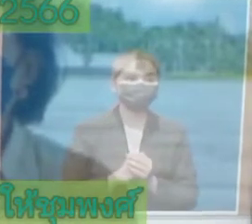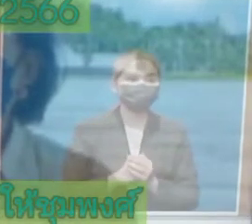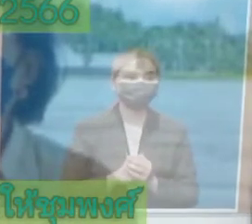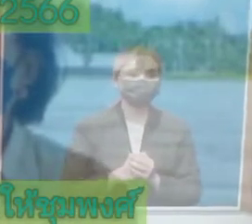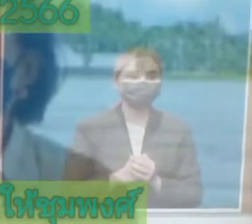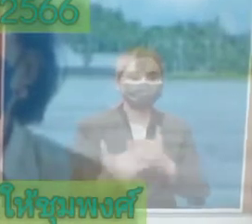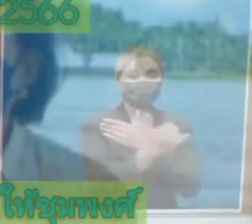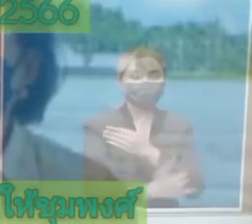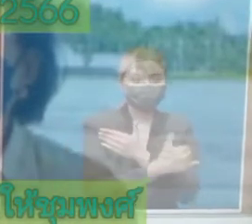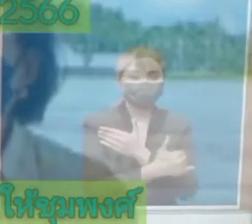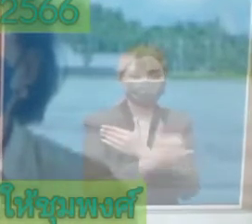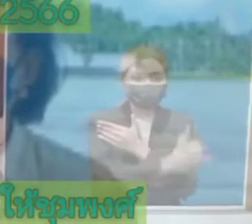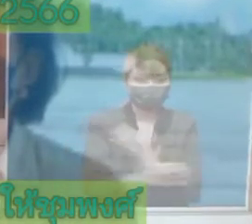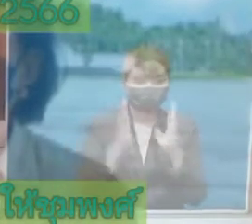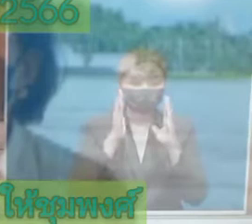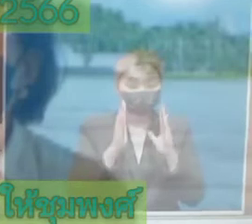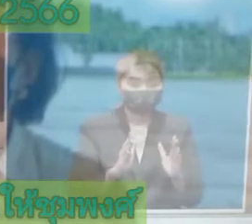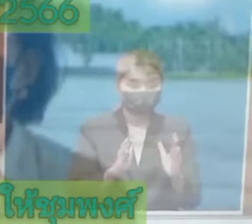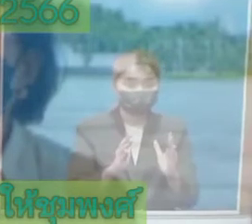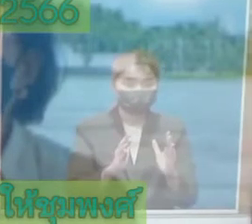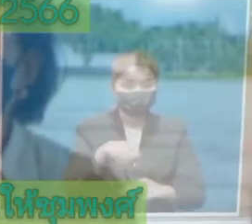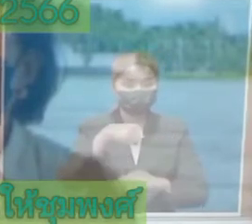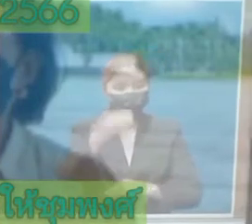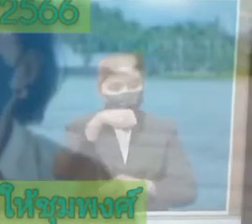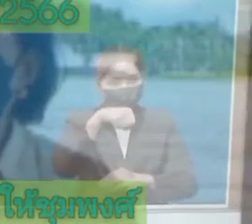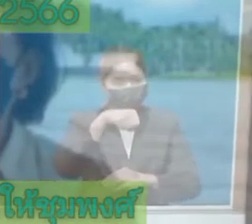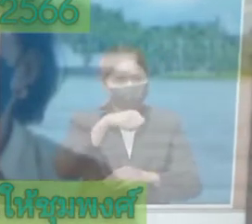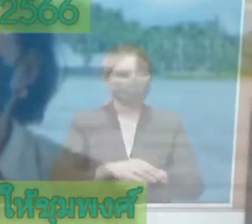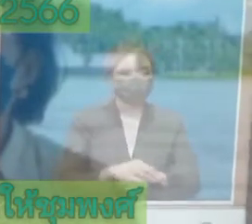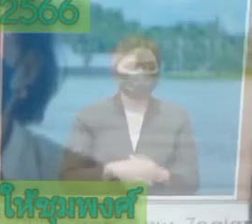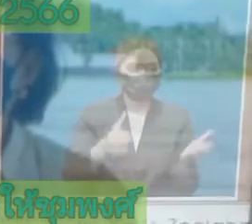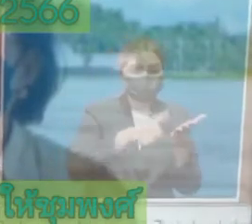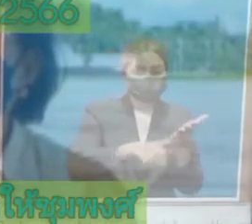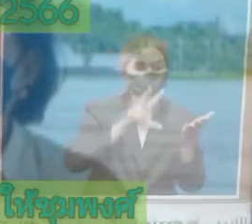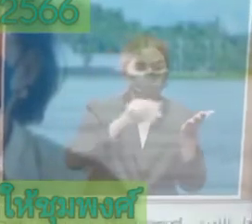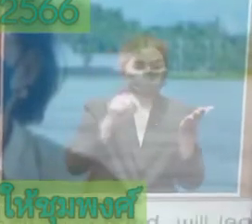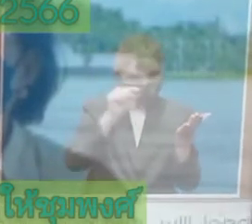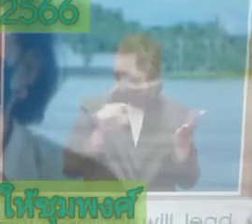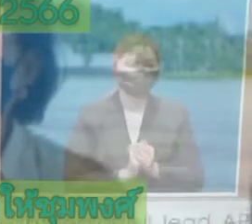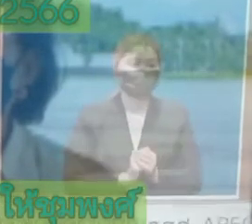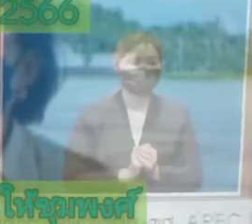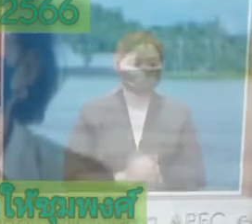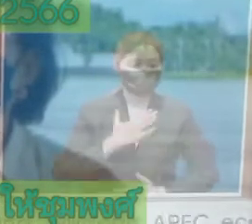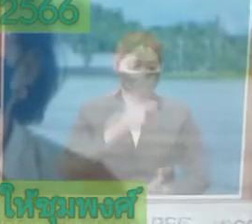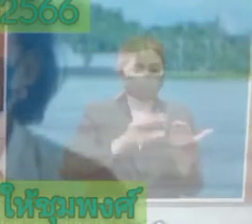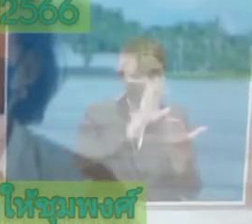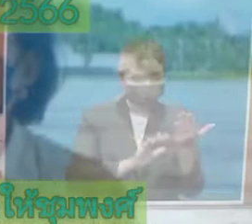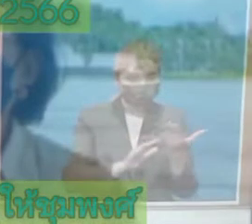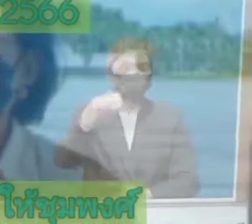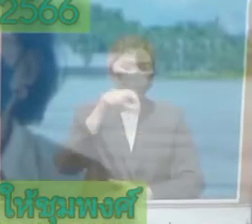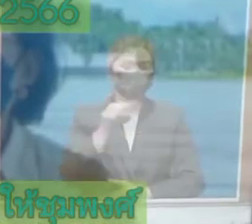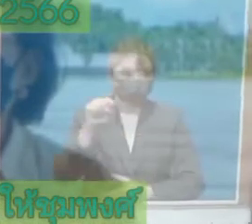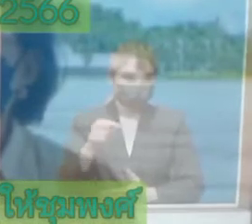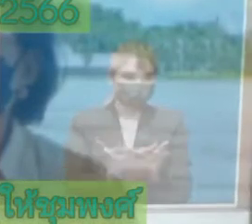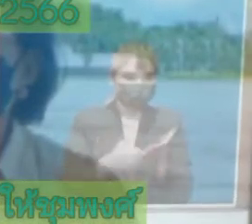รไม่ถึง10ล้านนะเนี่ยที่ก็มีรายได้สูงเพราะเก็บภาษี30กว่าเปอร์เซ็นต์ของเรา10กว่าเปอร์เซ็นต์แต่เราก็ยังไม่ได้ไปดีเท่าไหร่ไม่